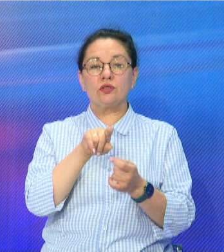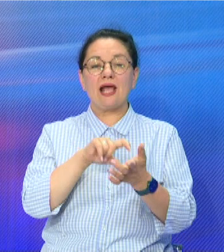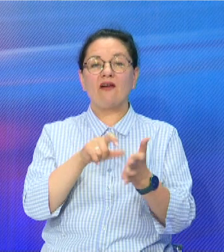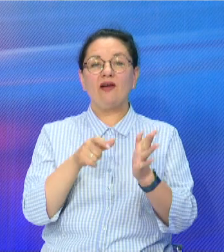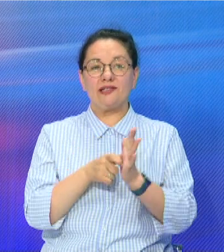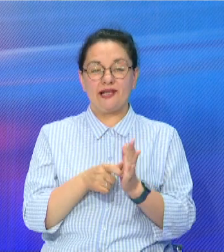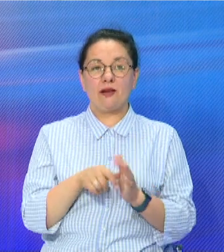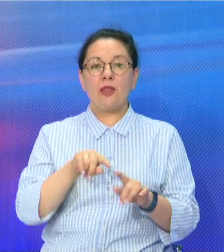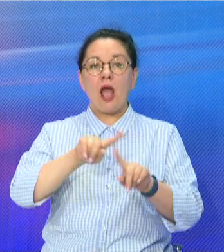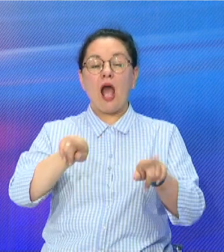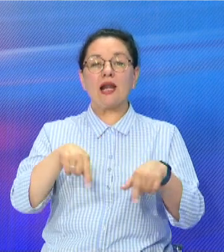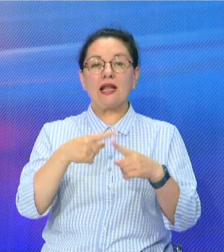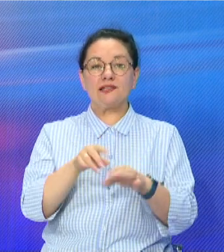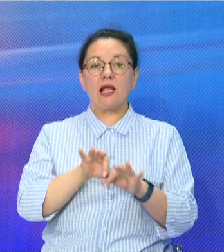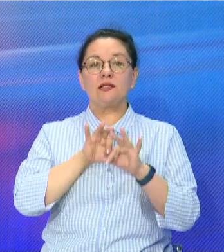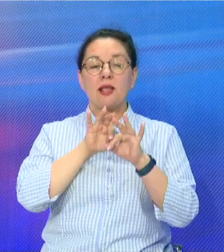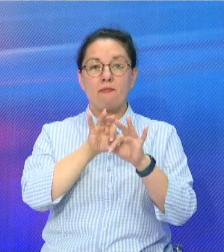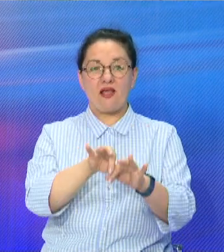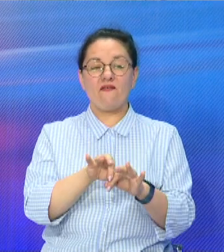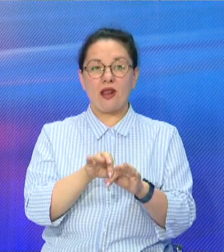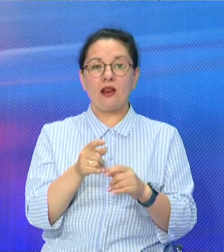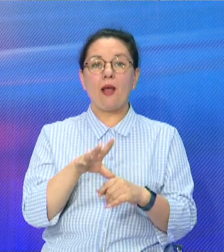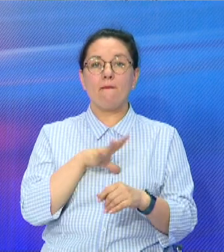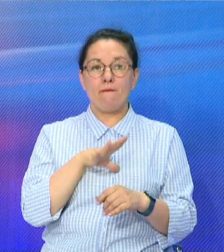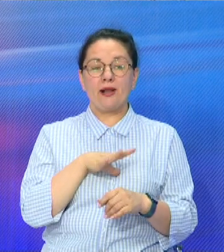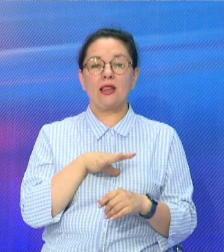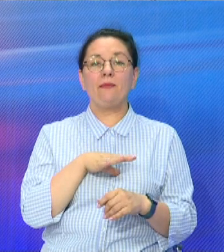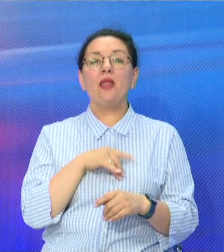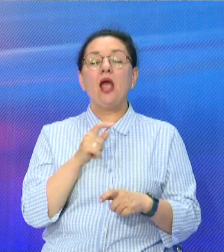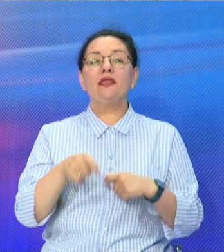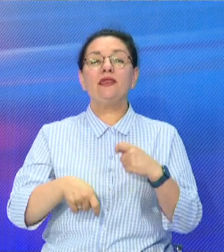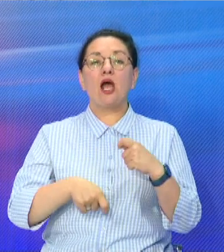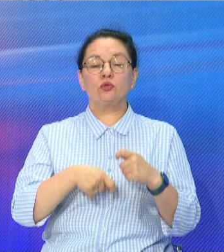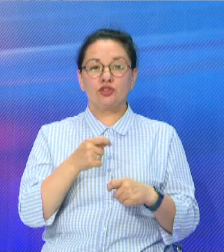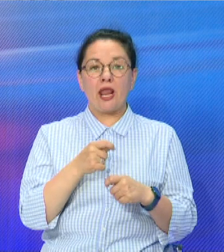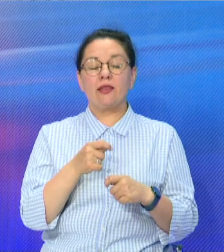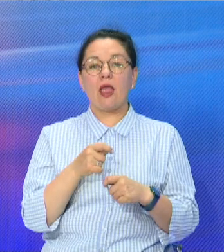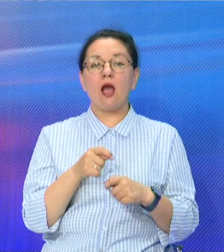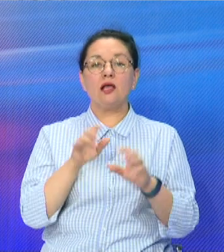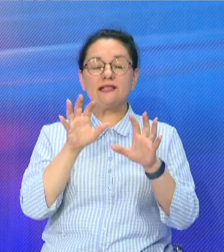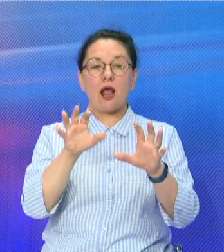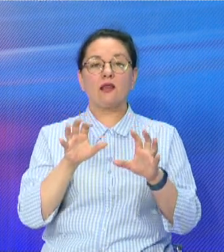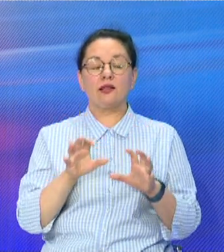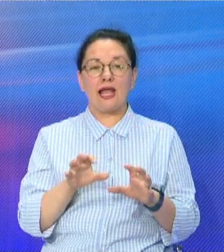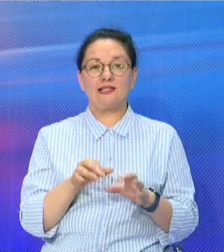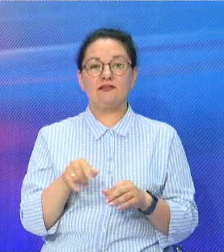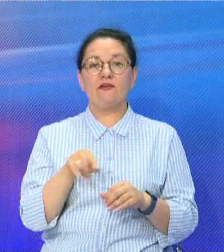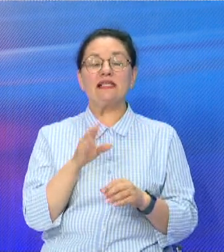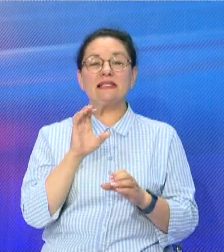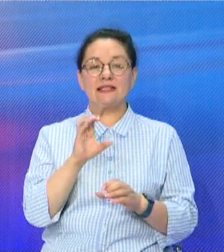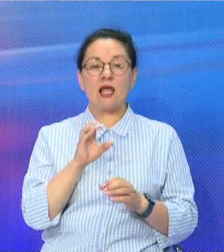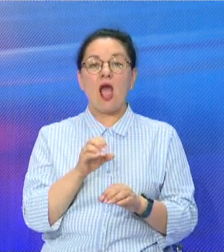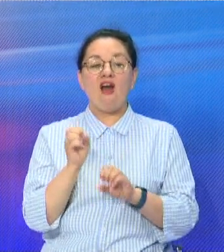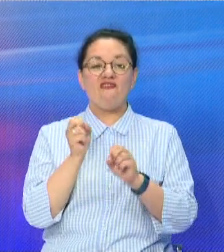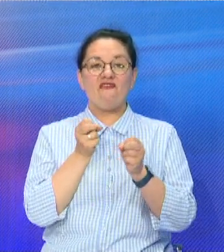организации жкх проведен идешь контролем выел повышение бюджетная и податкова законодавства у сферы бы хаджи не с твердыми коммунальными